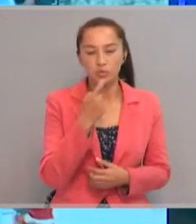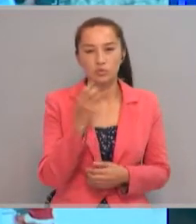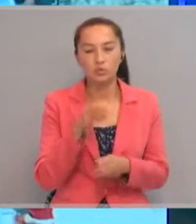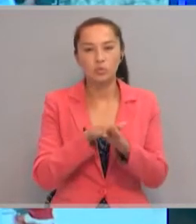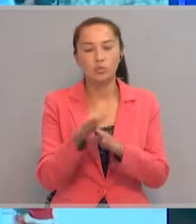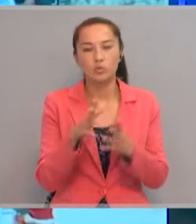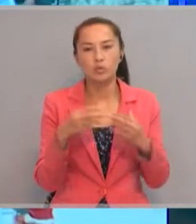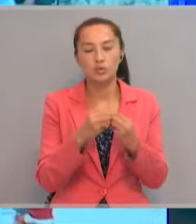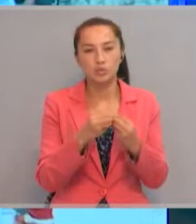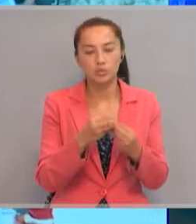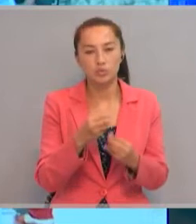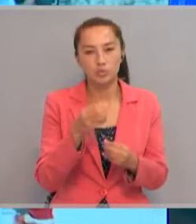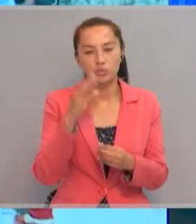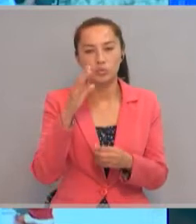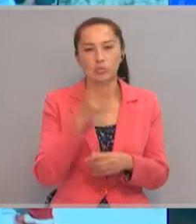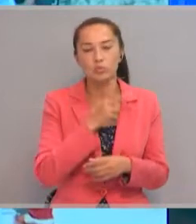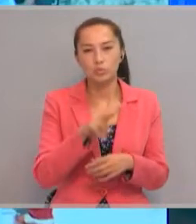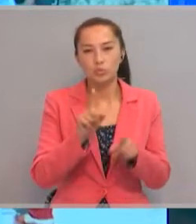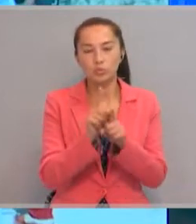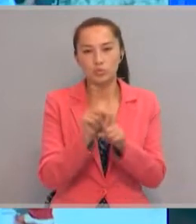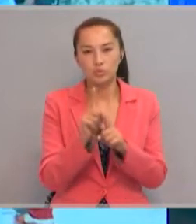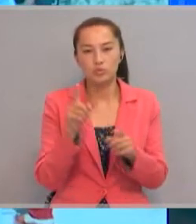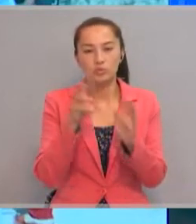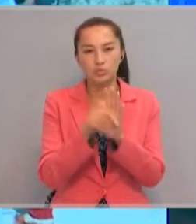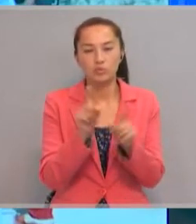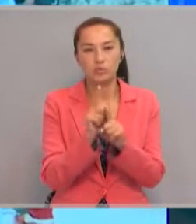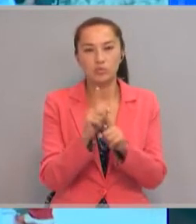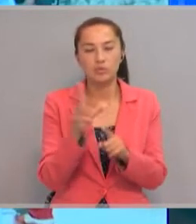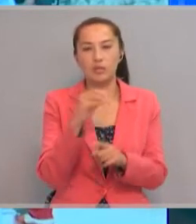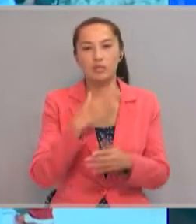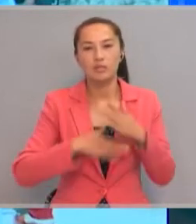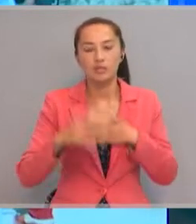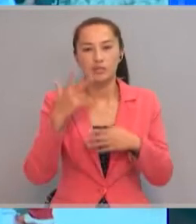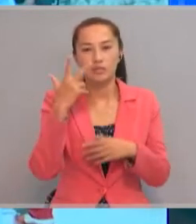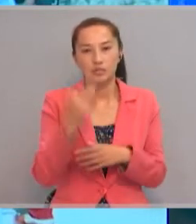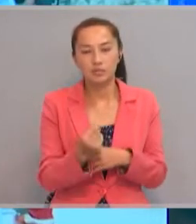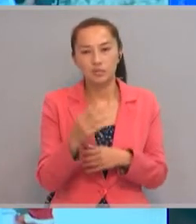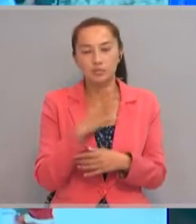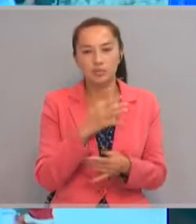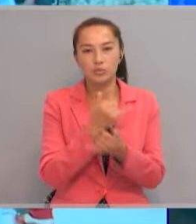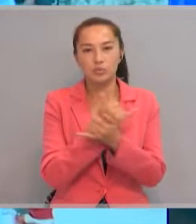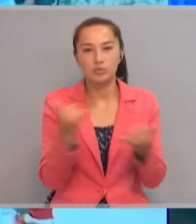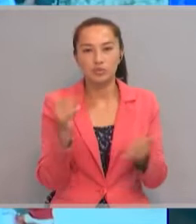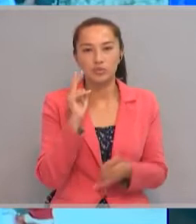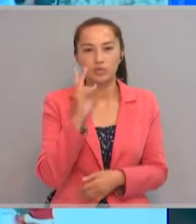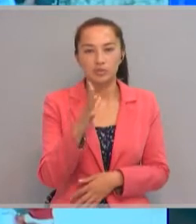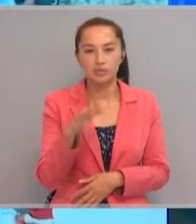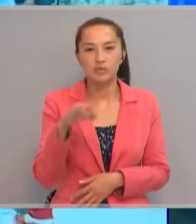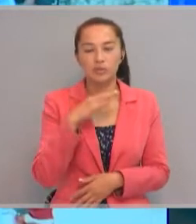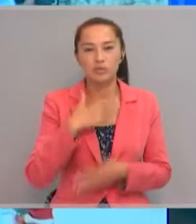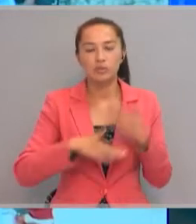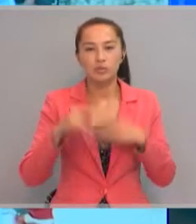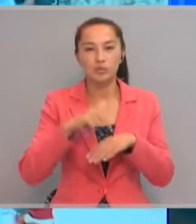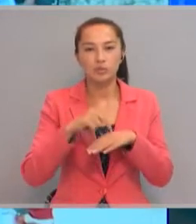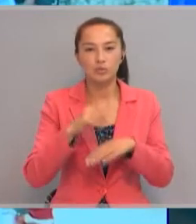көп балалы отбасылар, нұрлы жер мемлекеттік бағдарламасының шарапатын сезінгендер 3 күннен бері тұрғын үй басқармасынан пәтер кілтін алып мәресәре